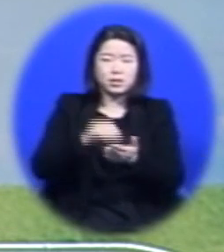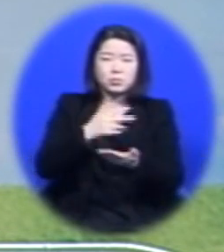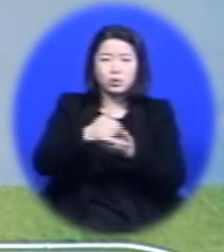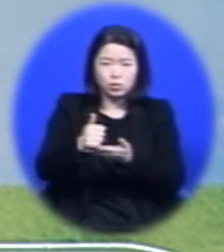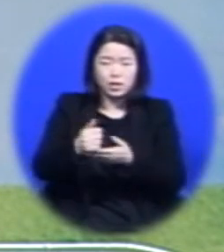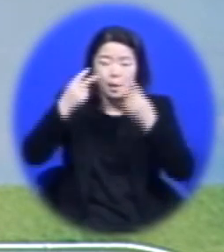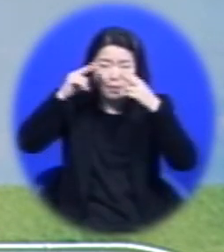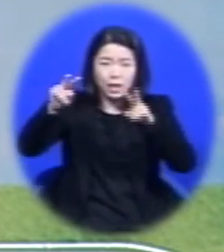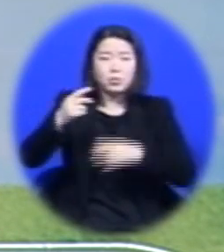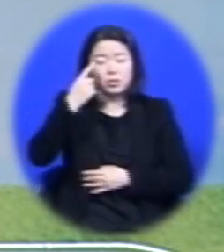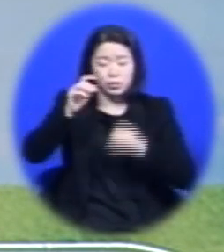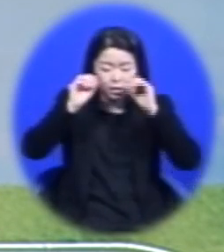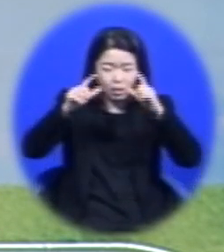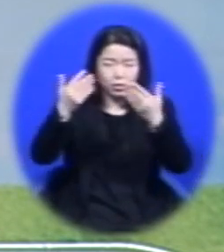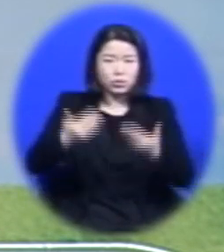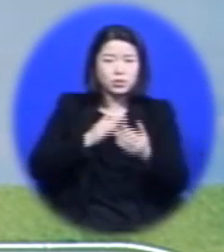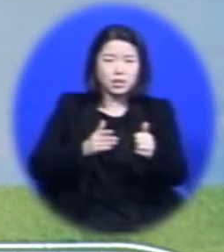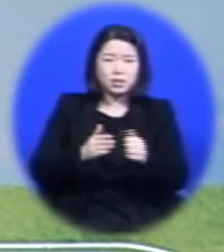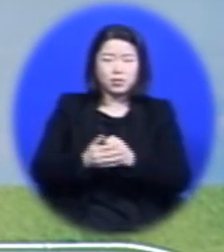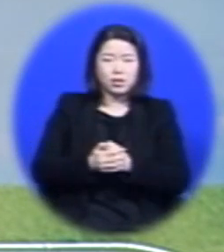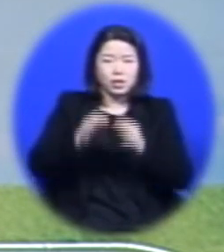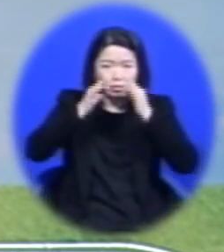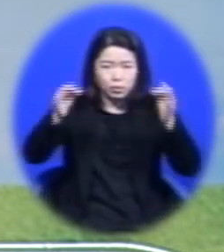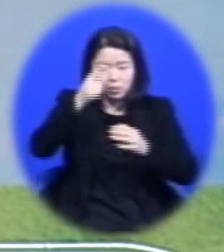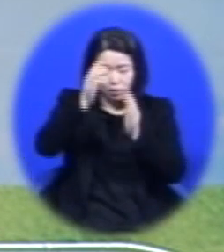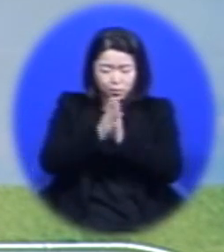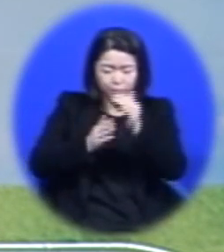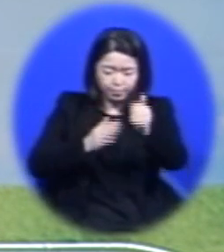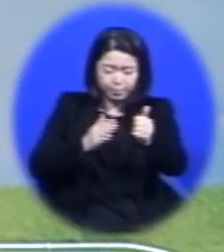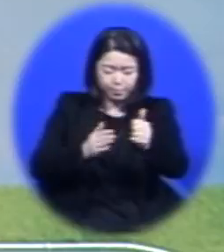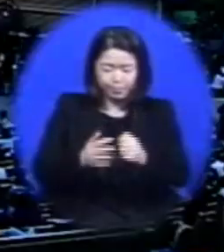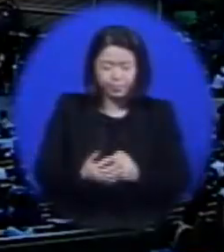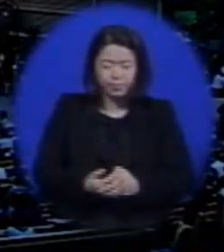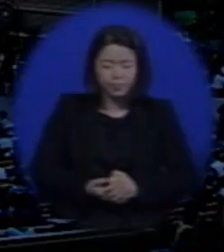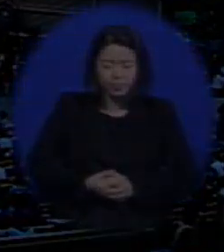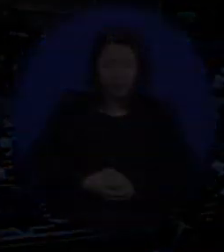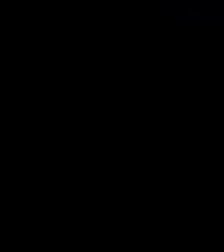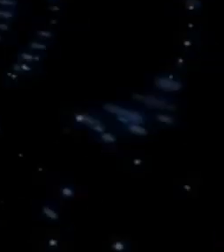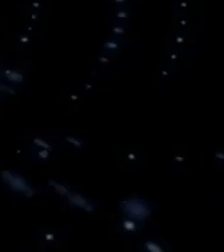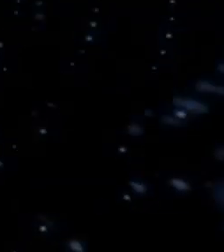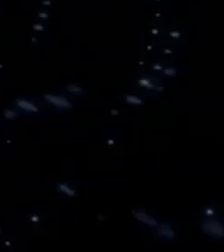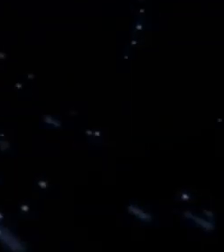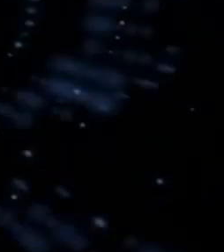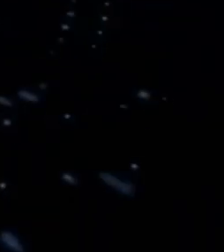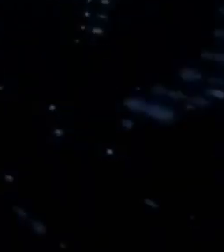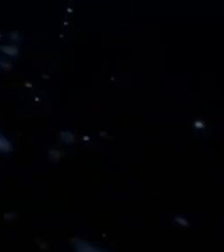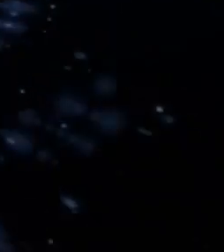바라보는 눈을 열어 주세요 통성으로 우리 기도합시다 은혜와 사랑이 충만하신 아버지